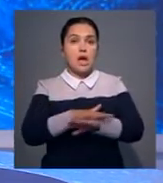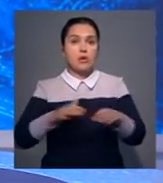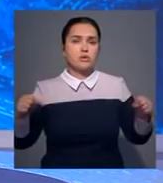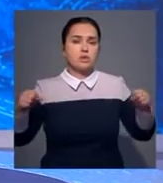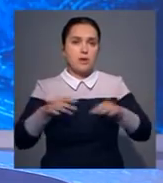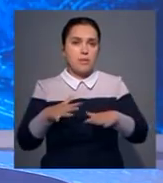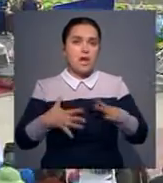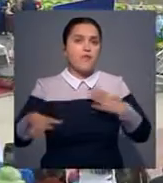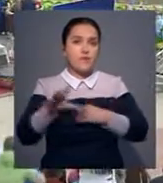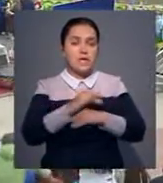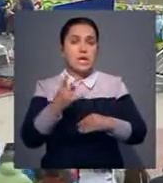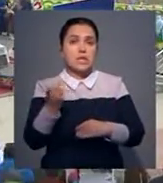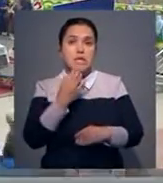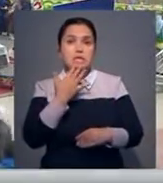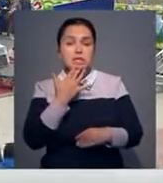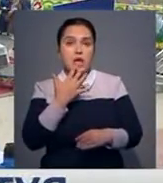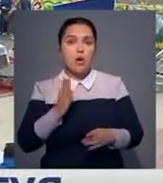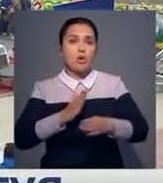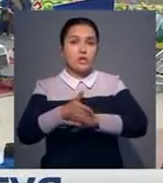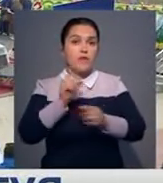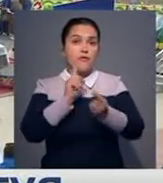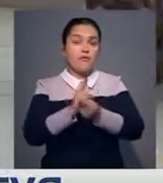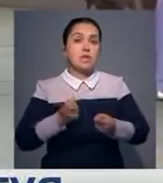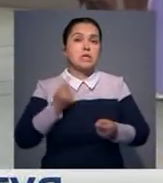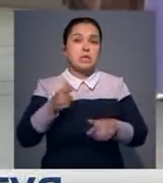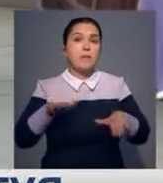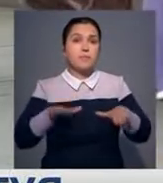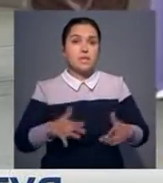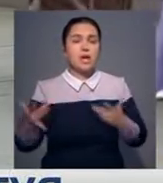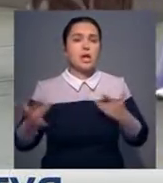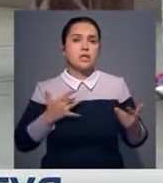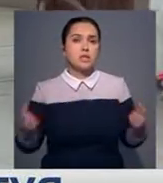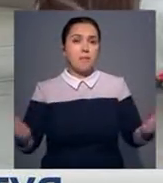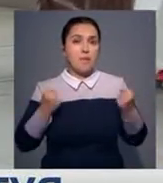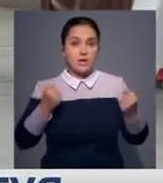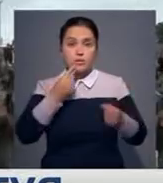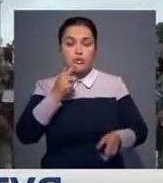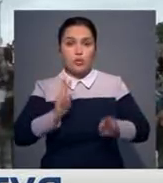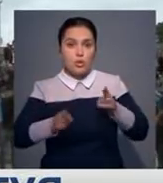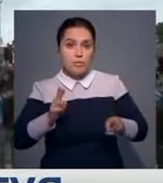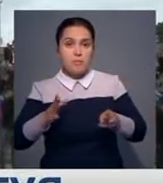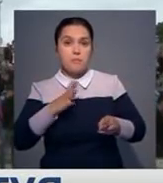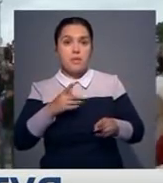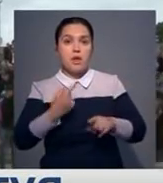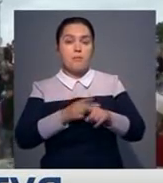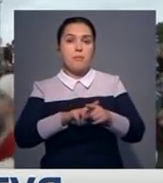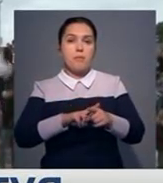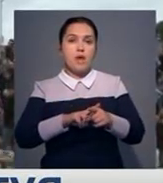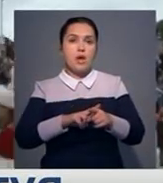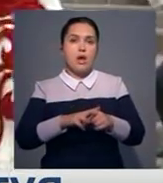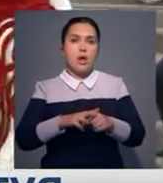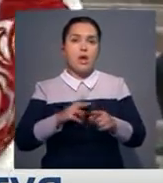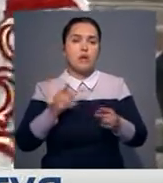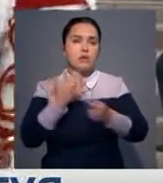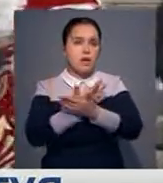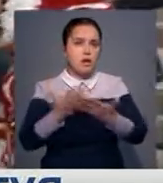всех национальностей. Гостей встречали сразу на нескольких площадках – концертной, спортивной и кулинарной. Здесь прошла традиционная